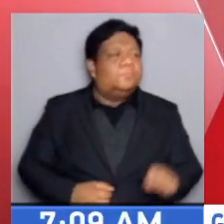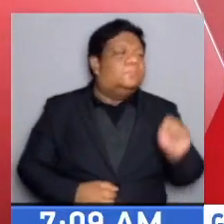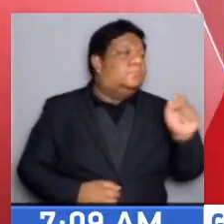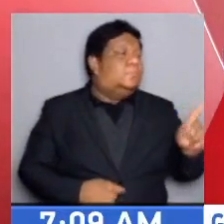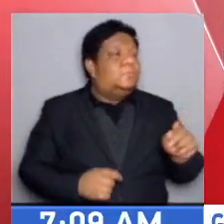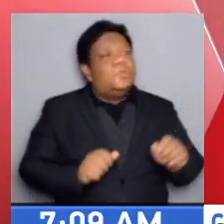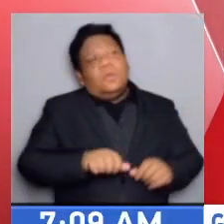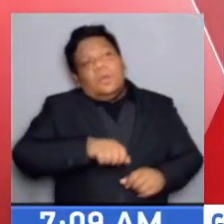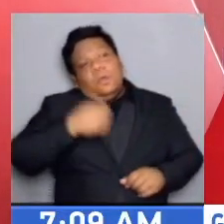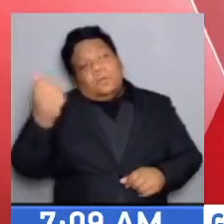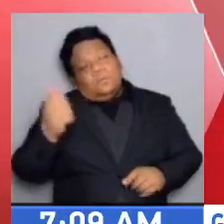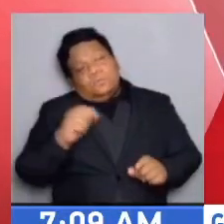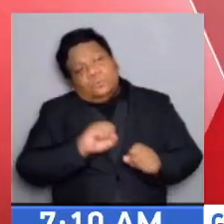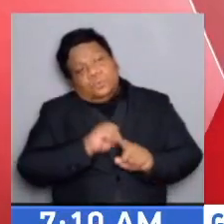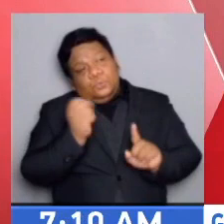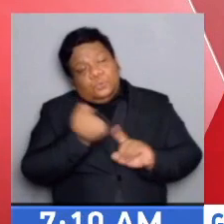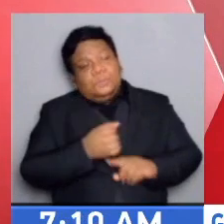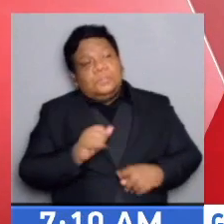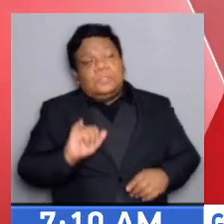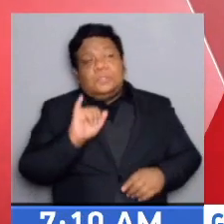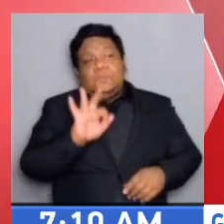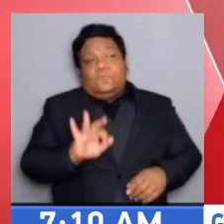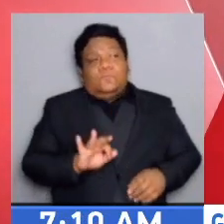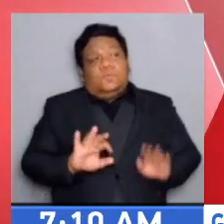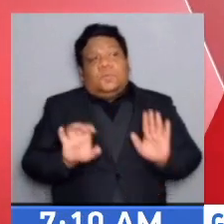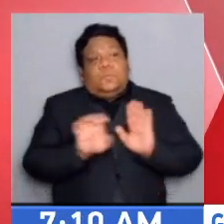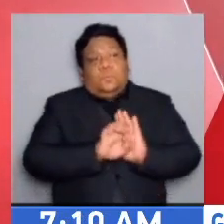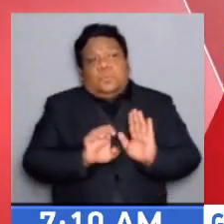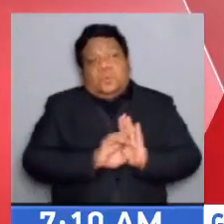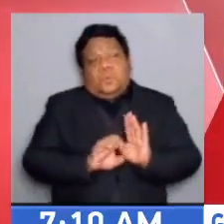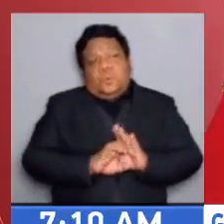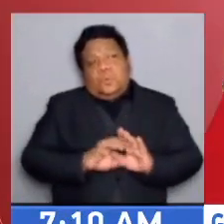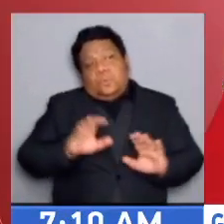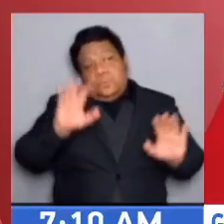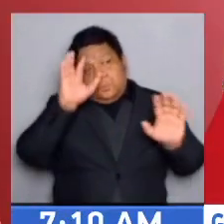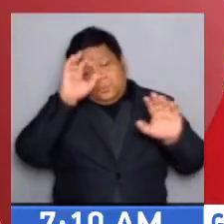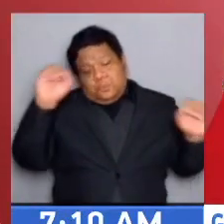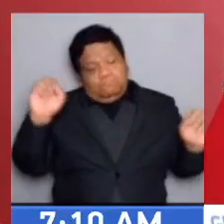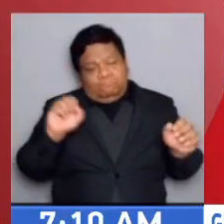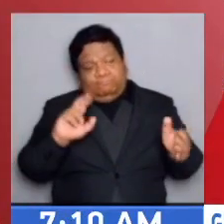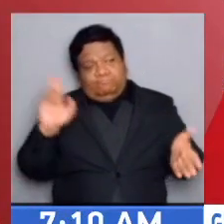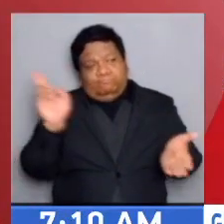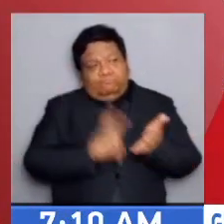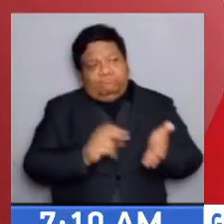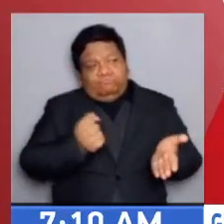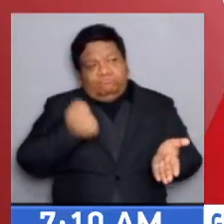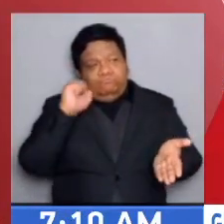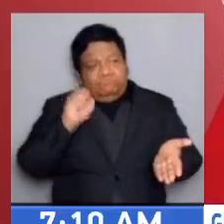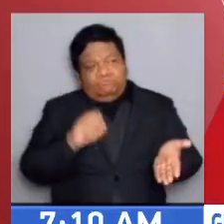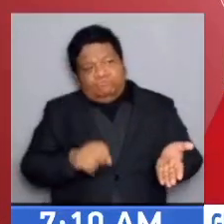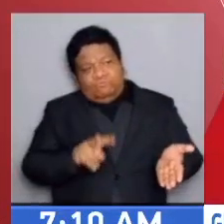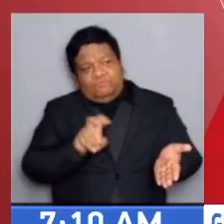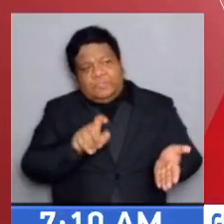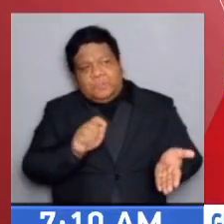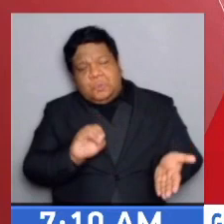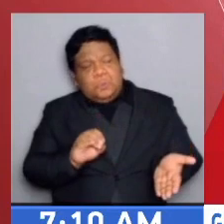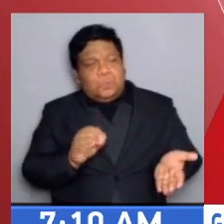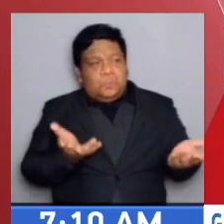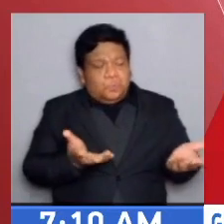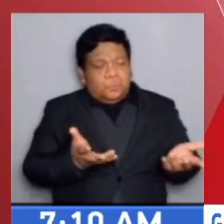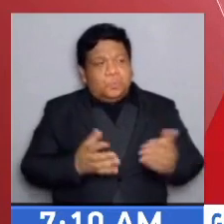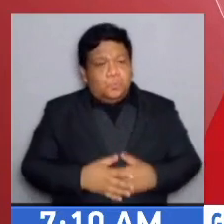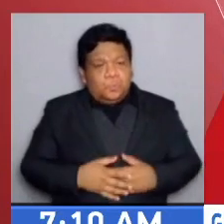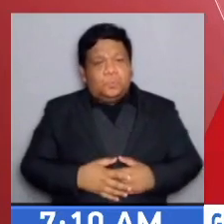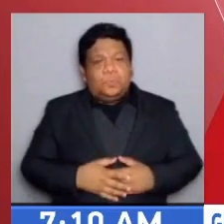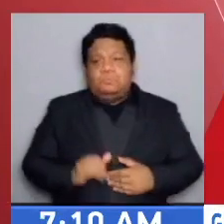magiging mangyayari kung sakaling i-veto nga ng Pangulo itong pagpapaliban naman ng barangay at SK elections? Kayo po yung aming kadahilanan kung bakit